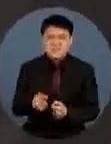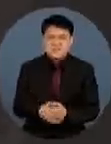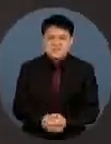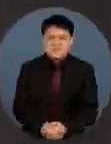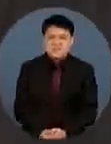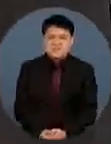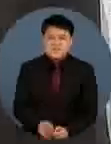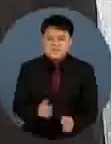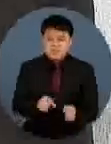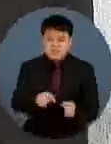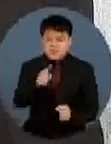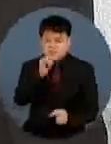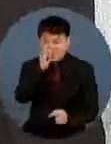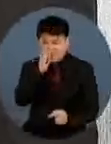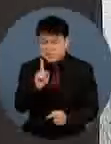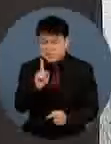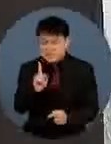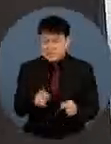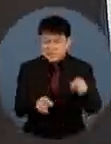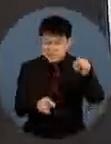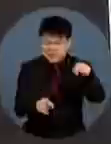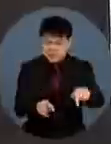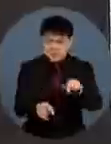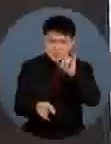때 나갈 수밖에 없었고 찝고